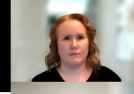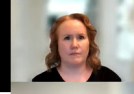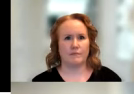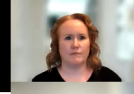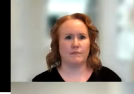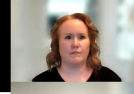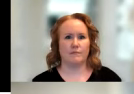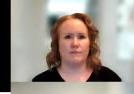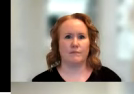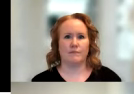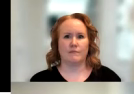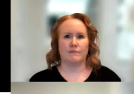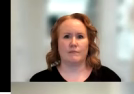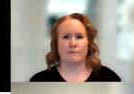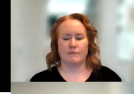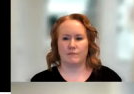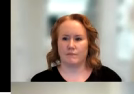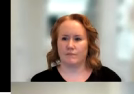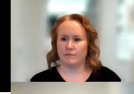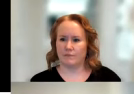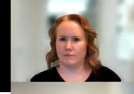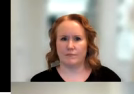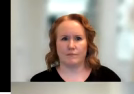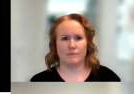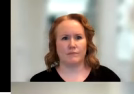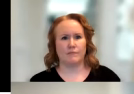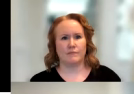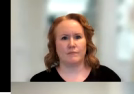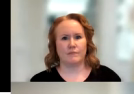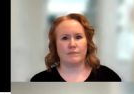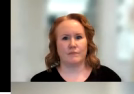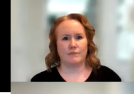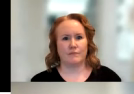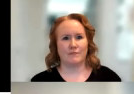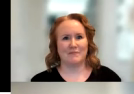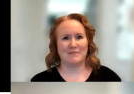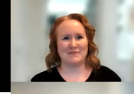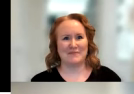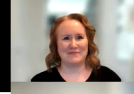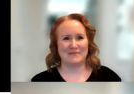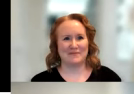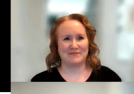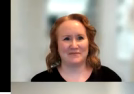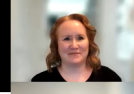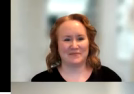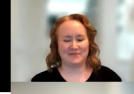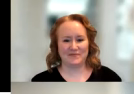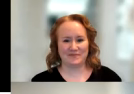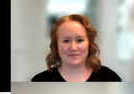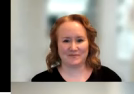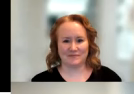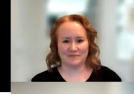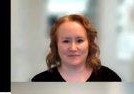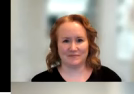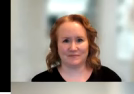Så skal jeg si da litt grann kort om VAD. Nå avslørte jo også Silje litt